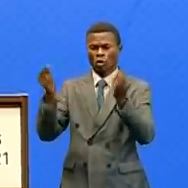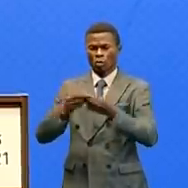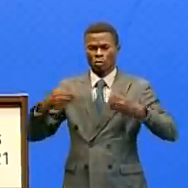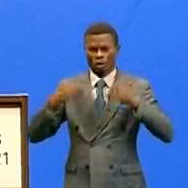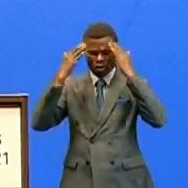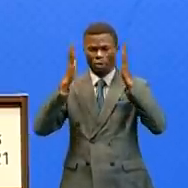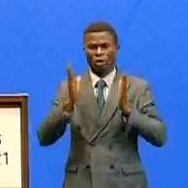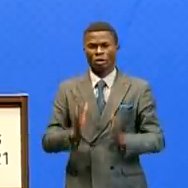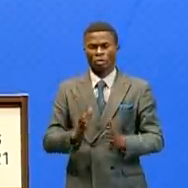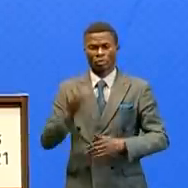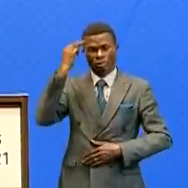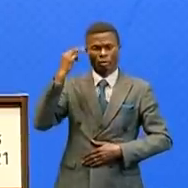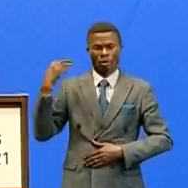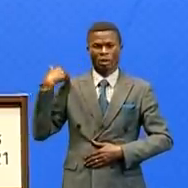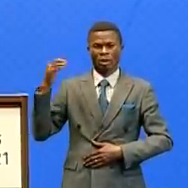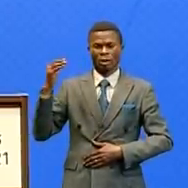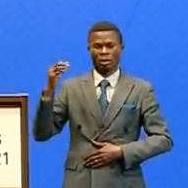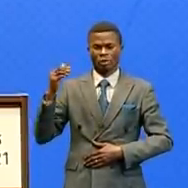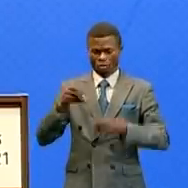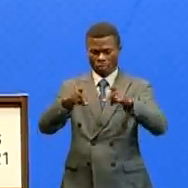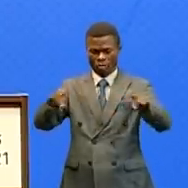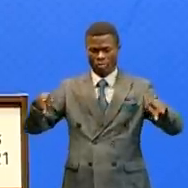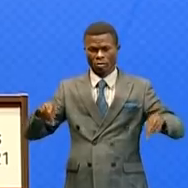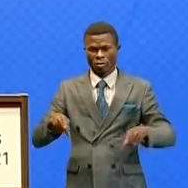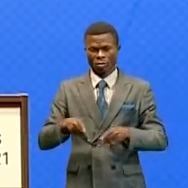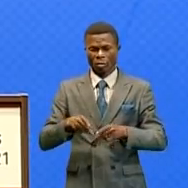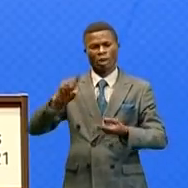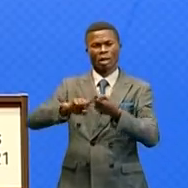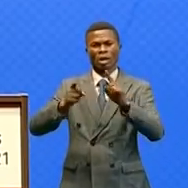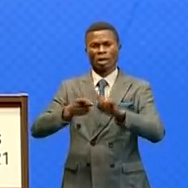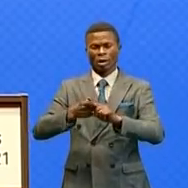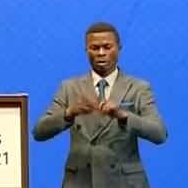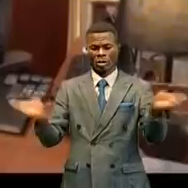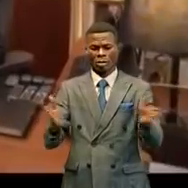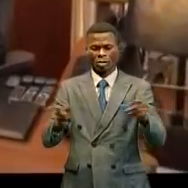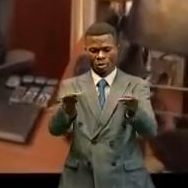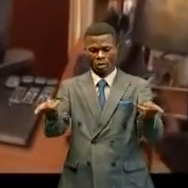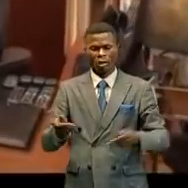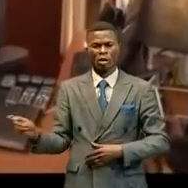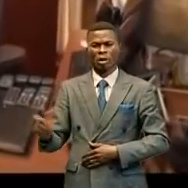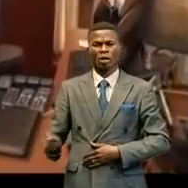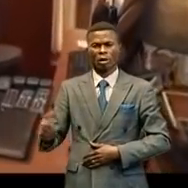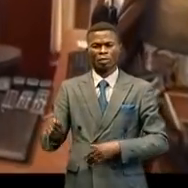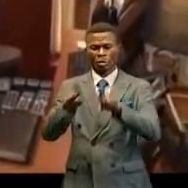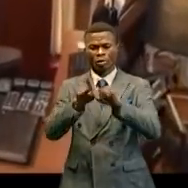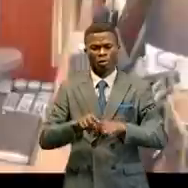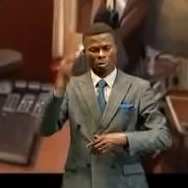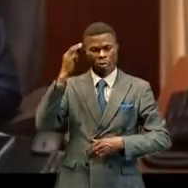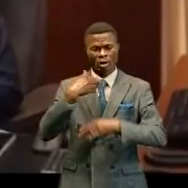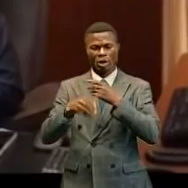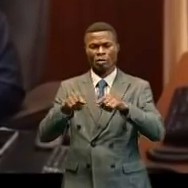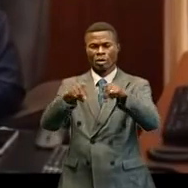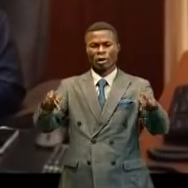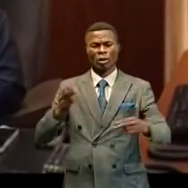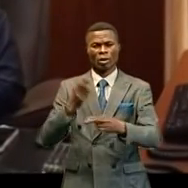égyptienne. Les ministres d'État à l'urbanisme, son collègue à l'aménagement du territoire, ainsi que le ministre des Affaires